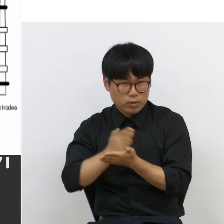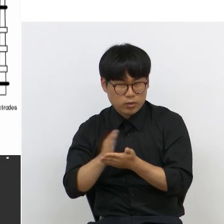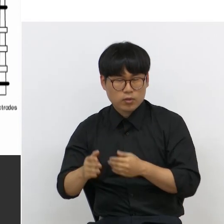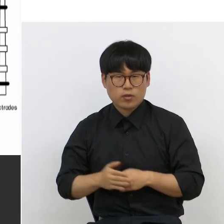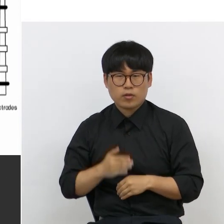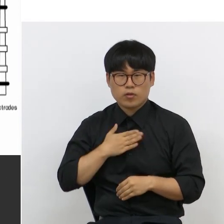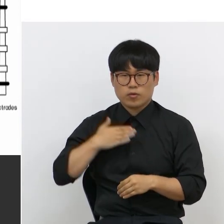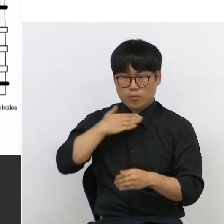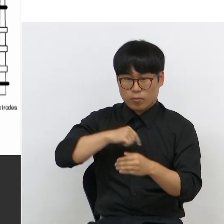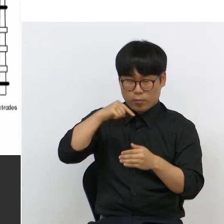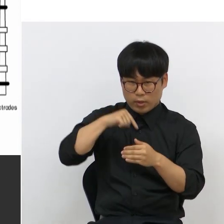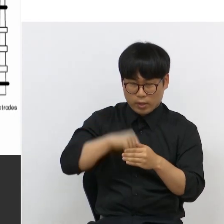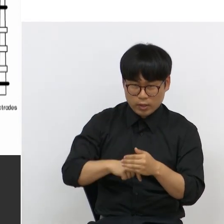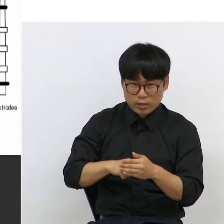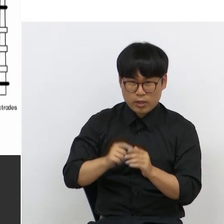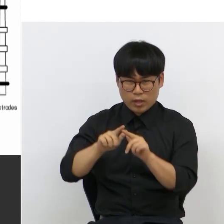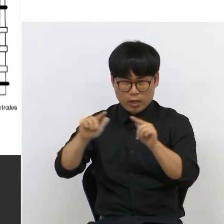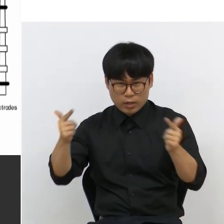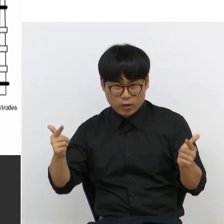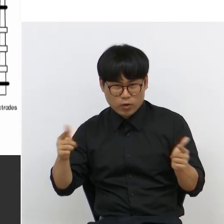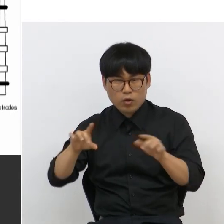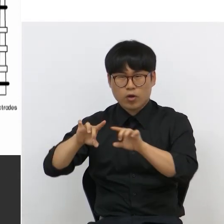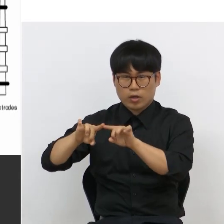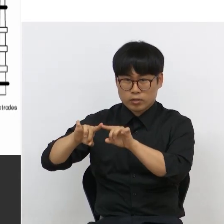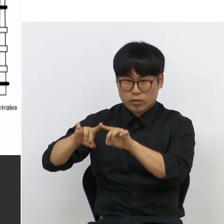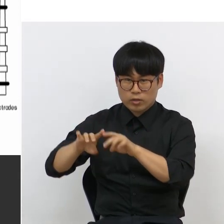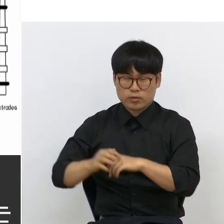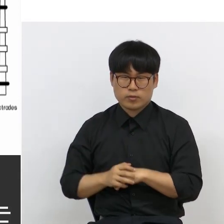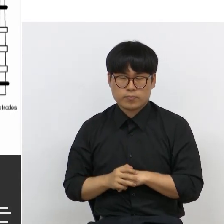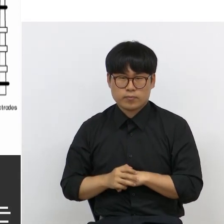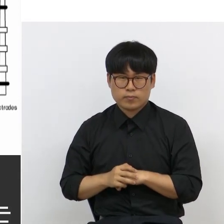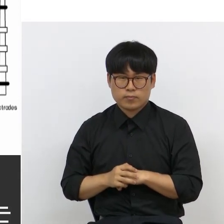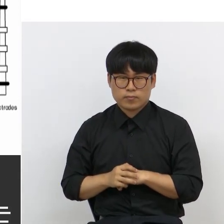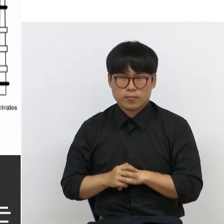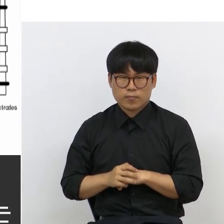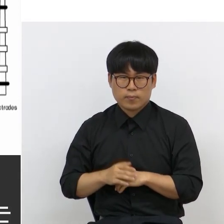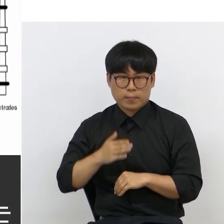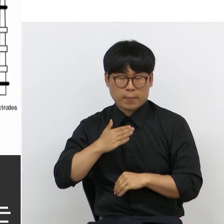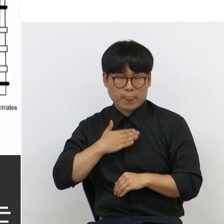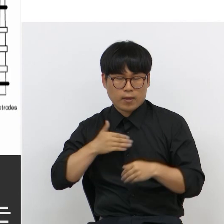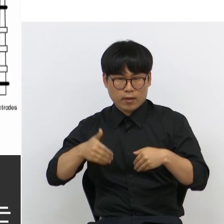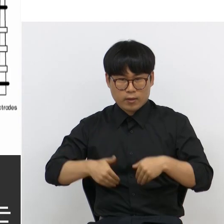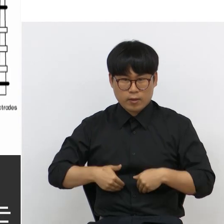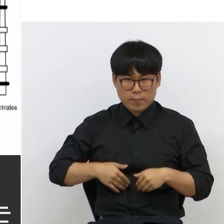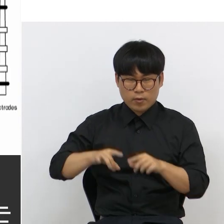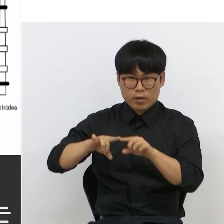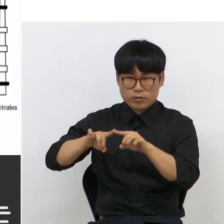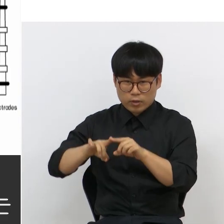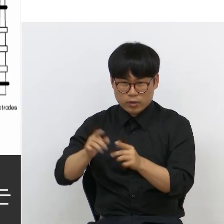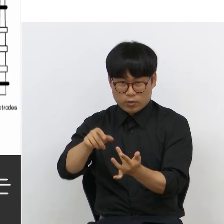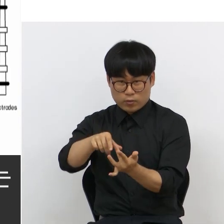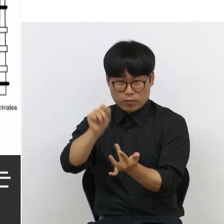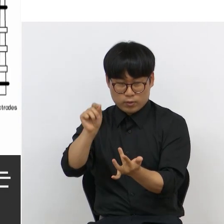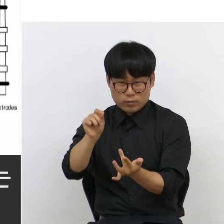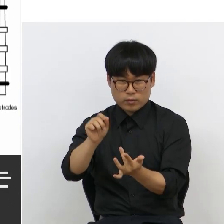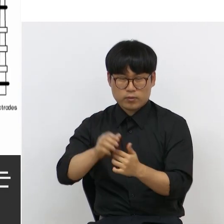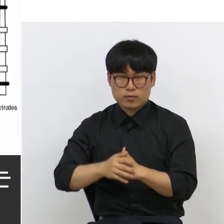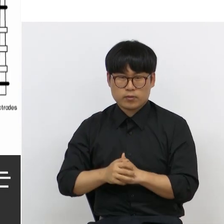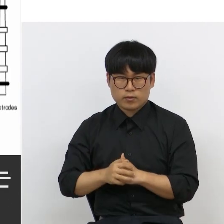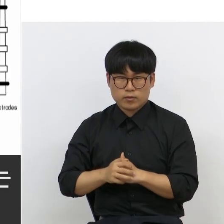우리 몸 안에 들어가 있는 여러 전극을 우리가 필요한 전극을 셀렉션해서